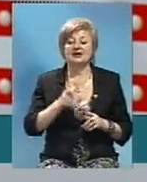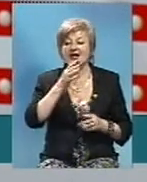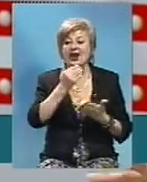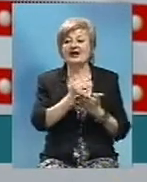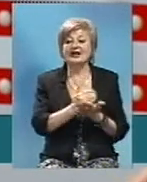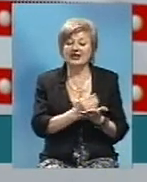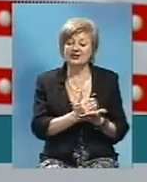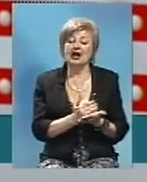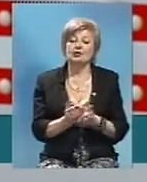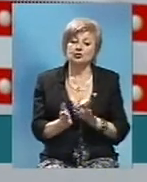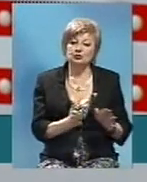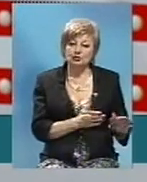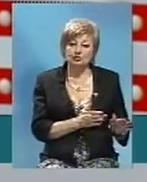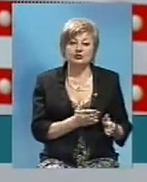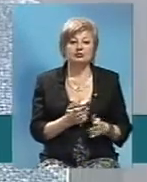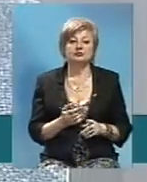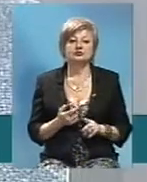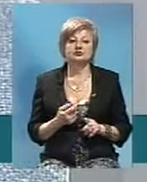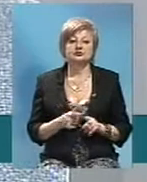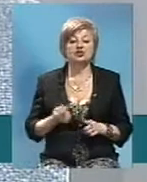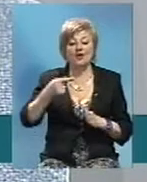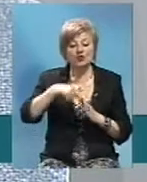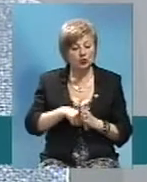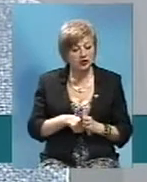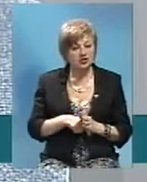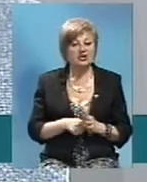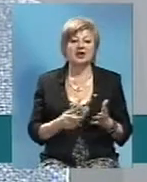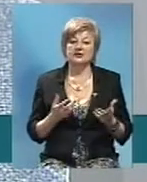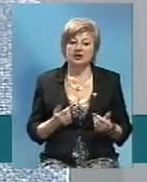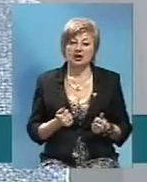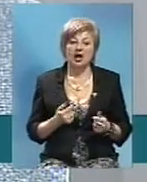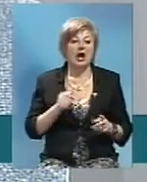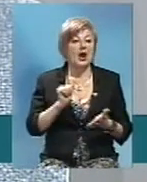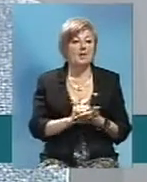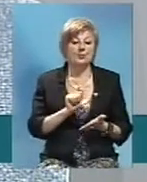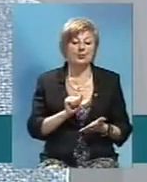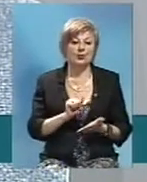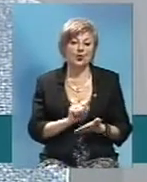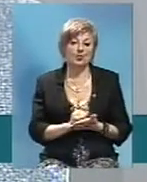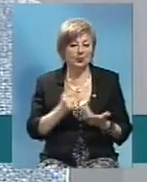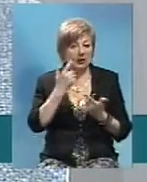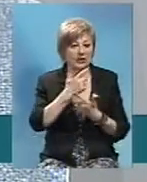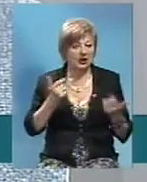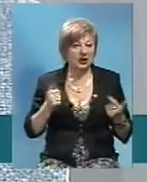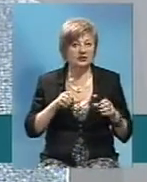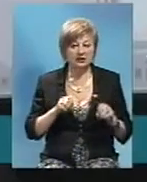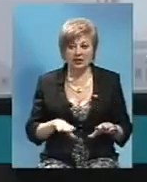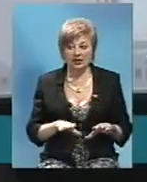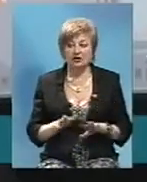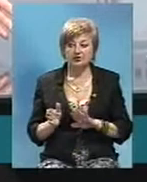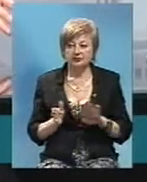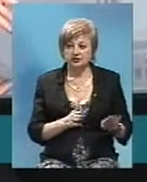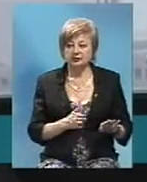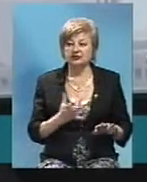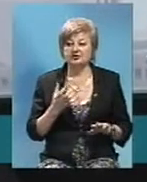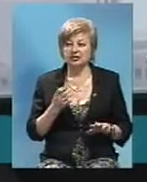Регламент це інше. Це те, як внутрішньо існує, так, а це як публікуються рішення. Так, порушення регламенту – це не закон, це